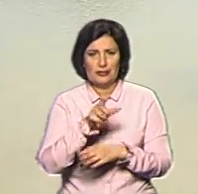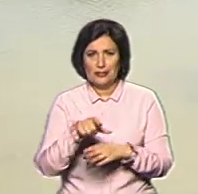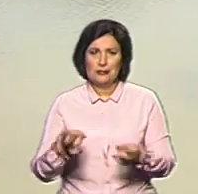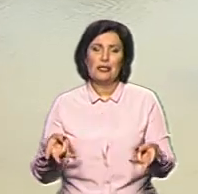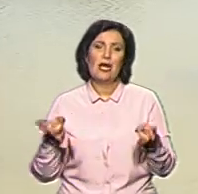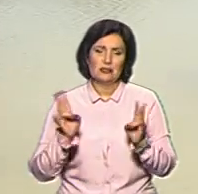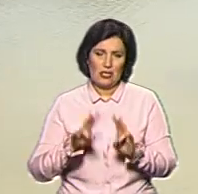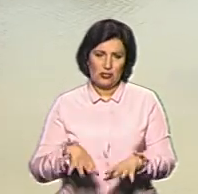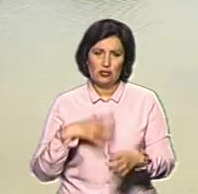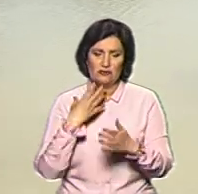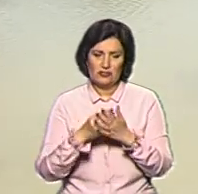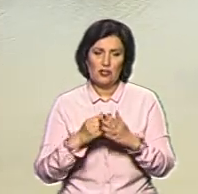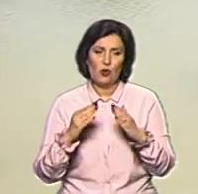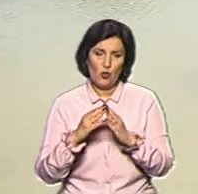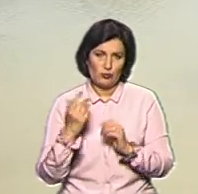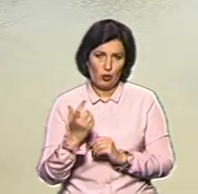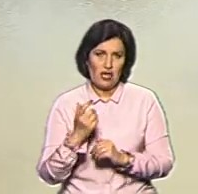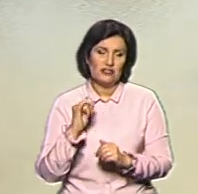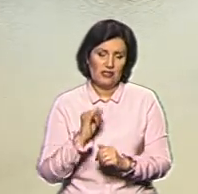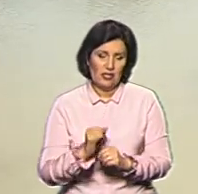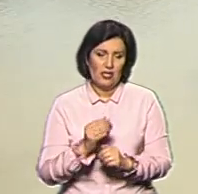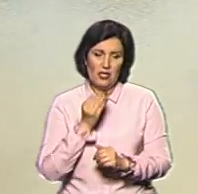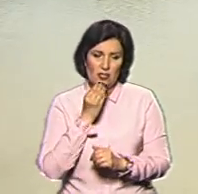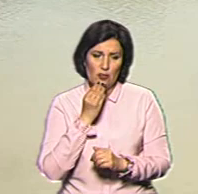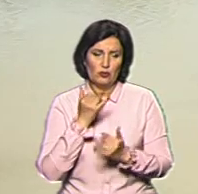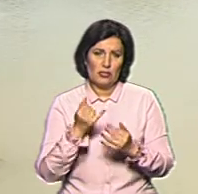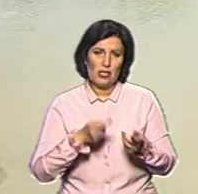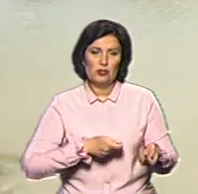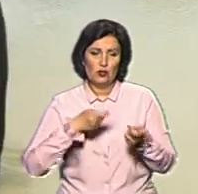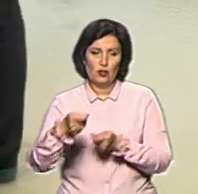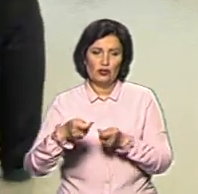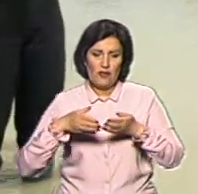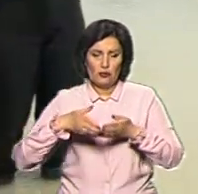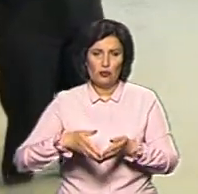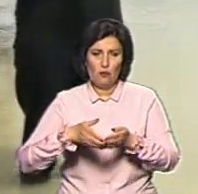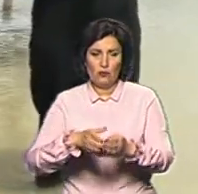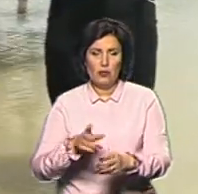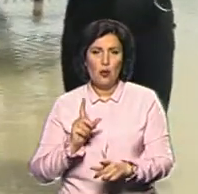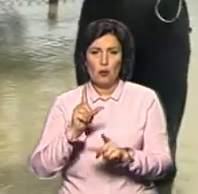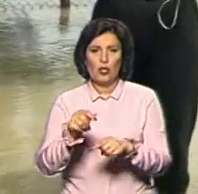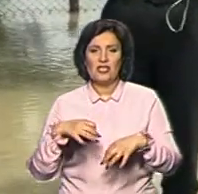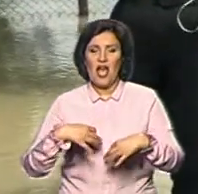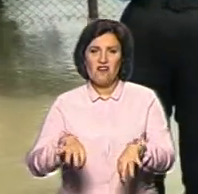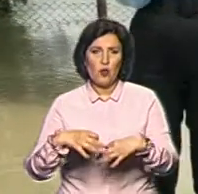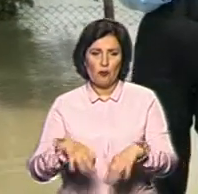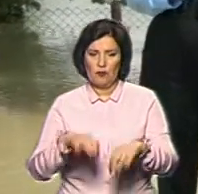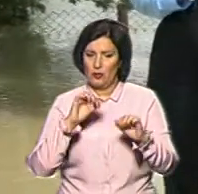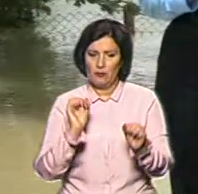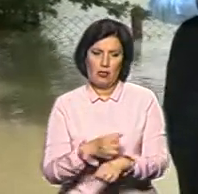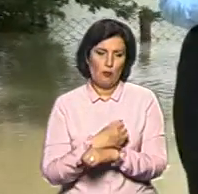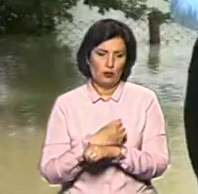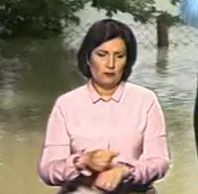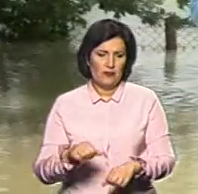залишилася в своїх господарствах і їжу їм зараз доставляють човном, оскільки приїхати автомобілем тут